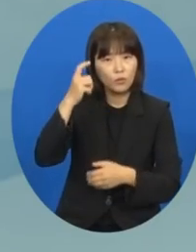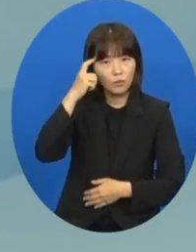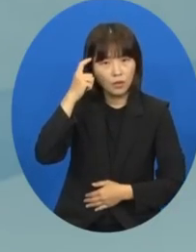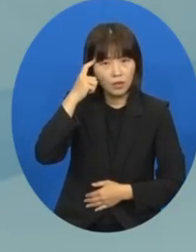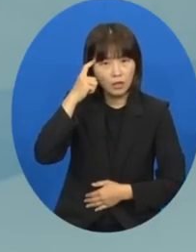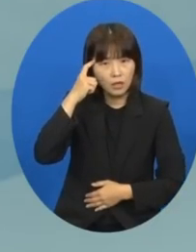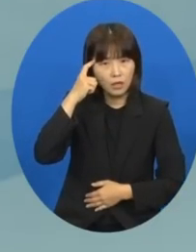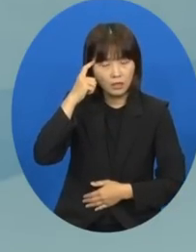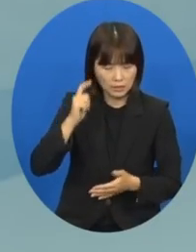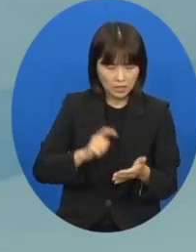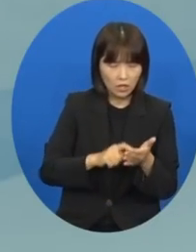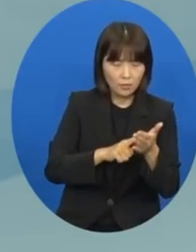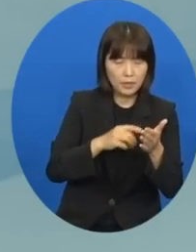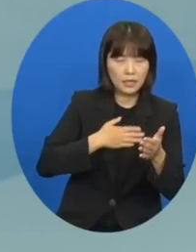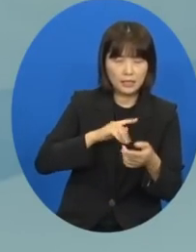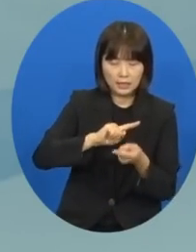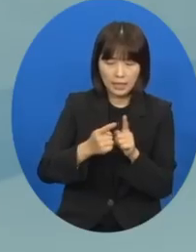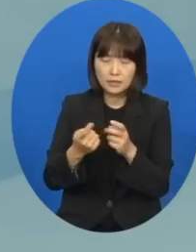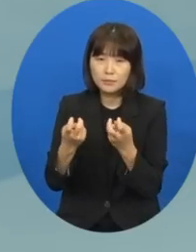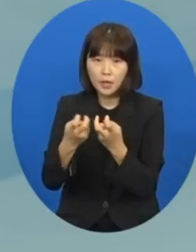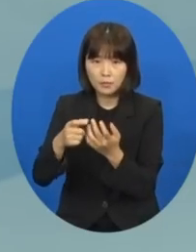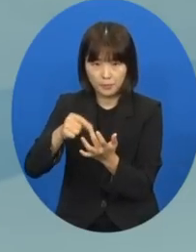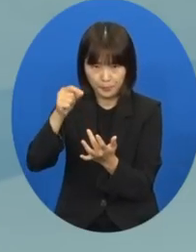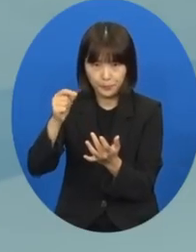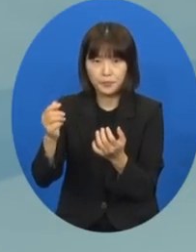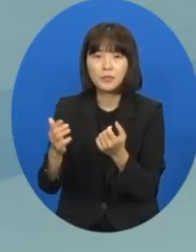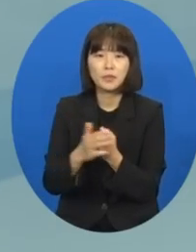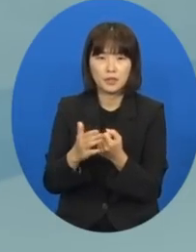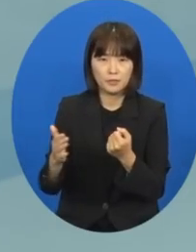성급한 나의 자선책 때문에.